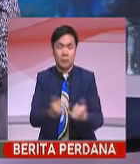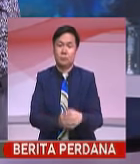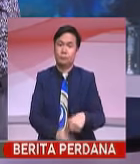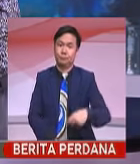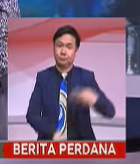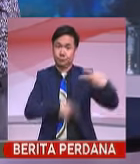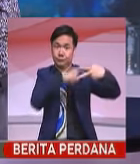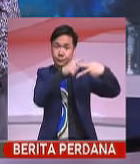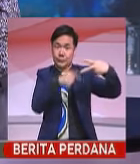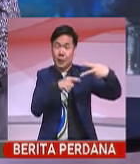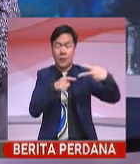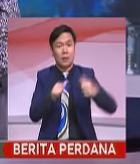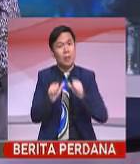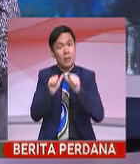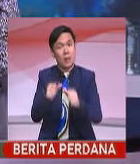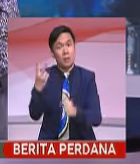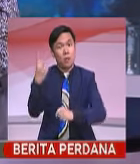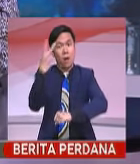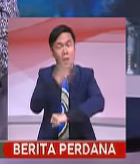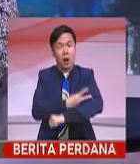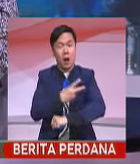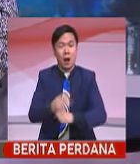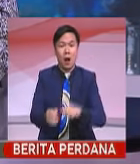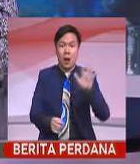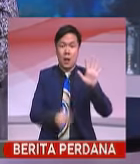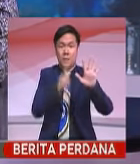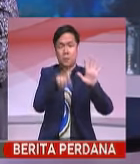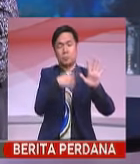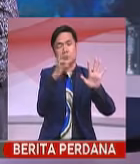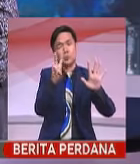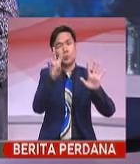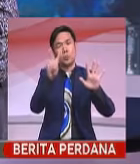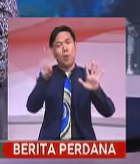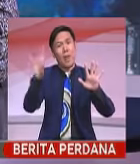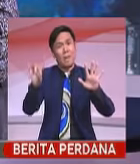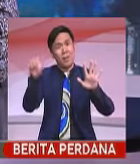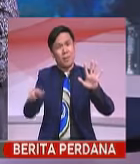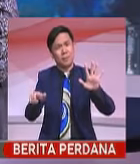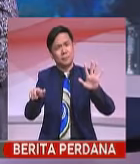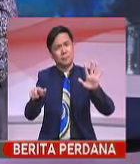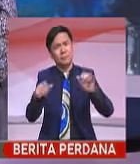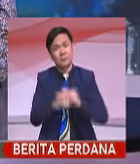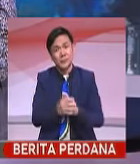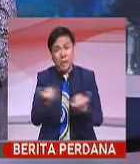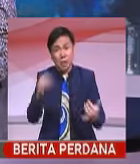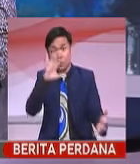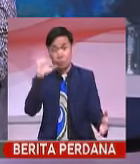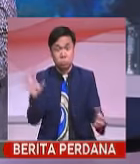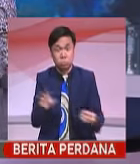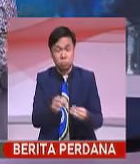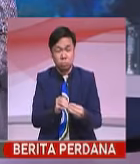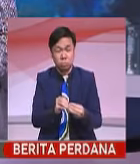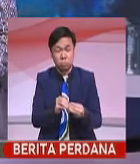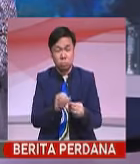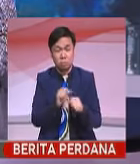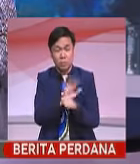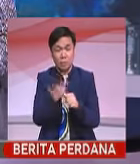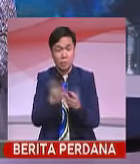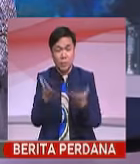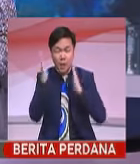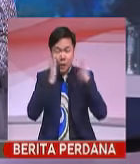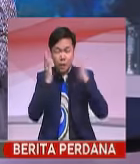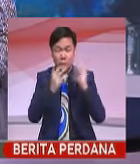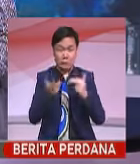kedua-dua berturut-turut kes mencecah 5,728 kes yang menjadikan jumlah keseluruhan kes di negara